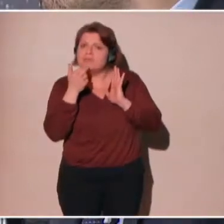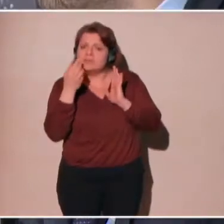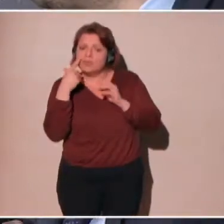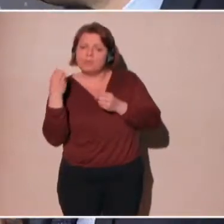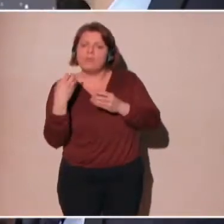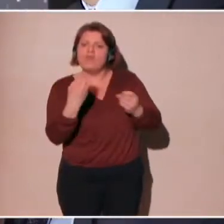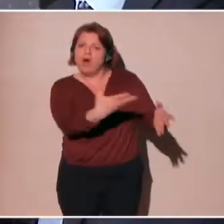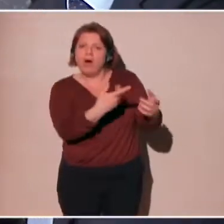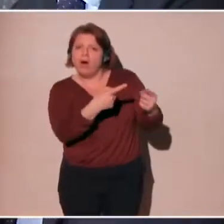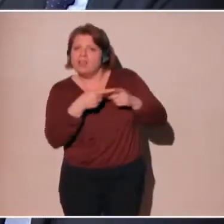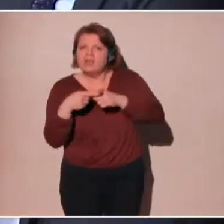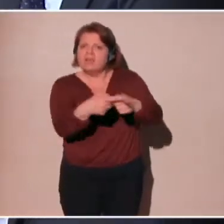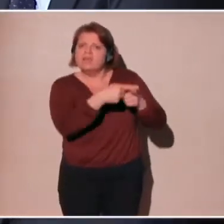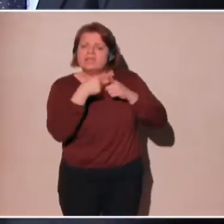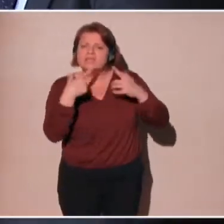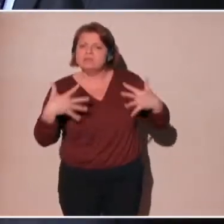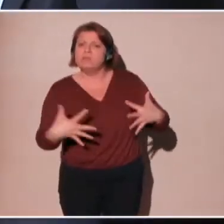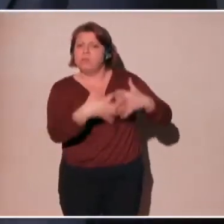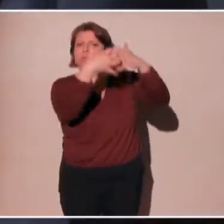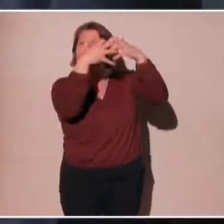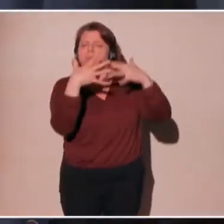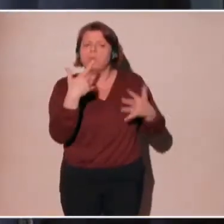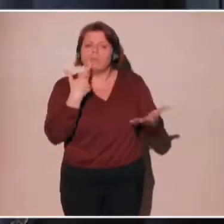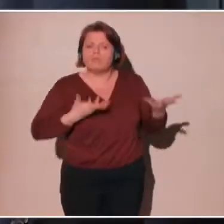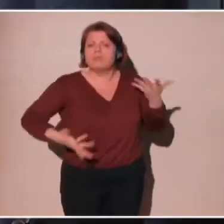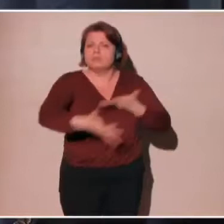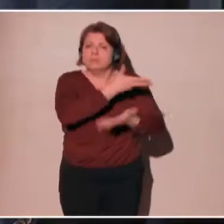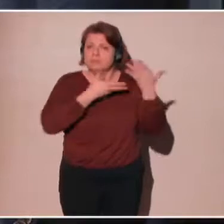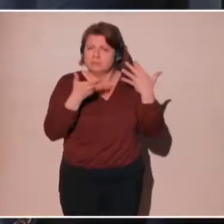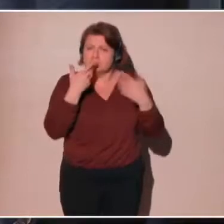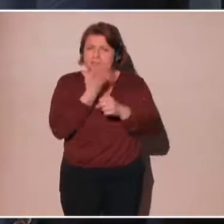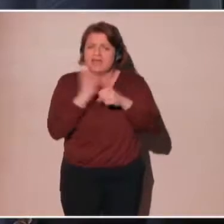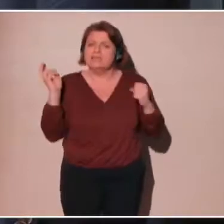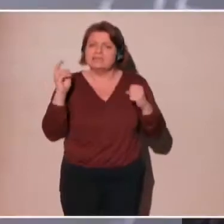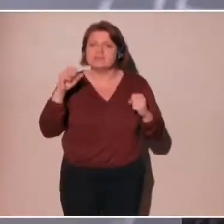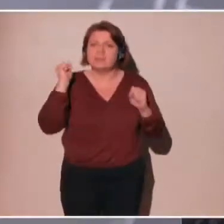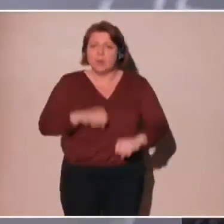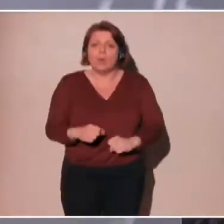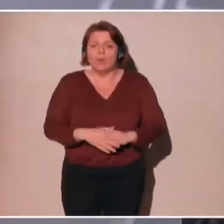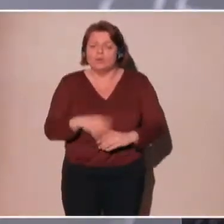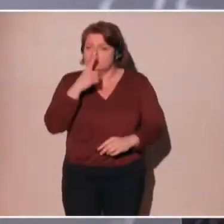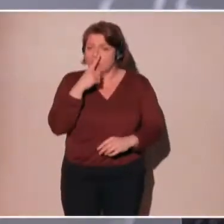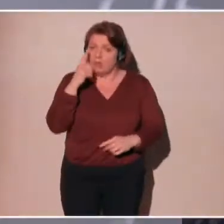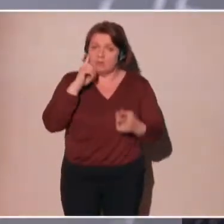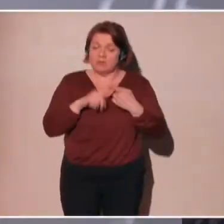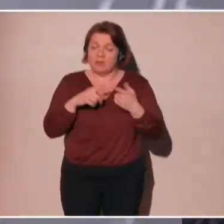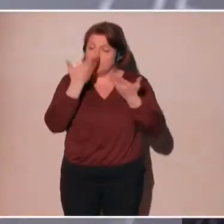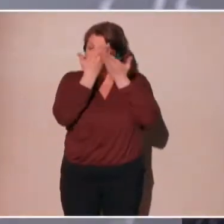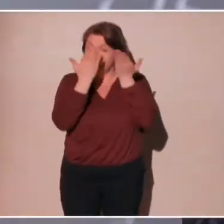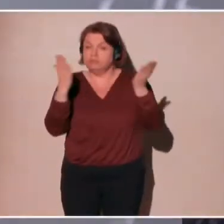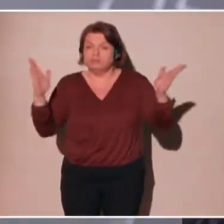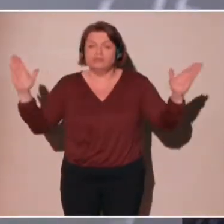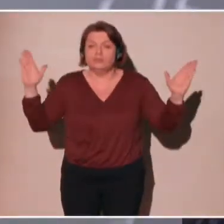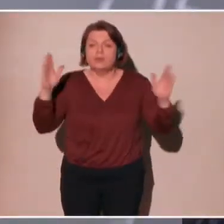division, de fracture, et peuvent générer des troubles. Donc, je crois que c'est une question extrêmement vaste et